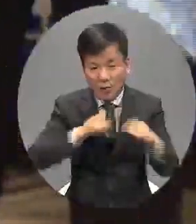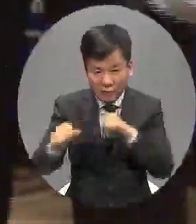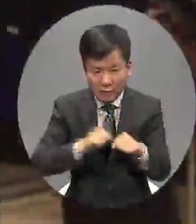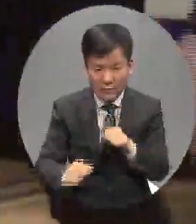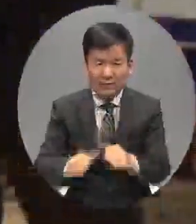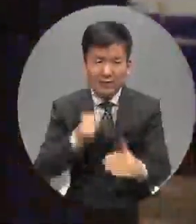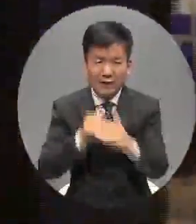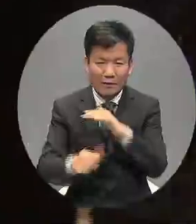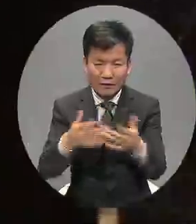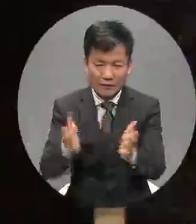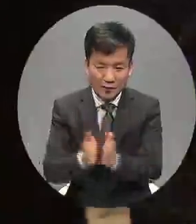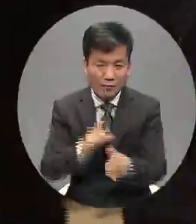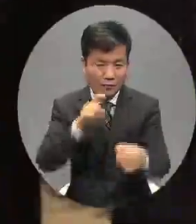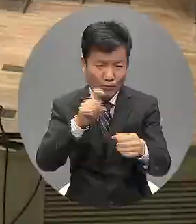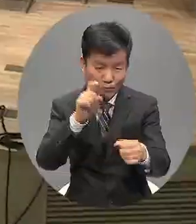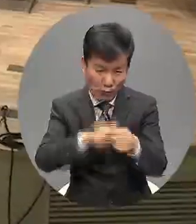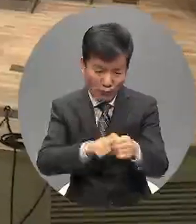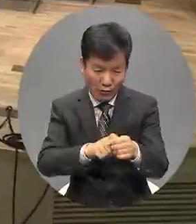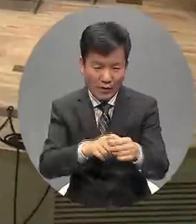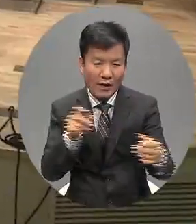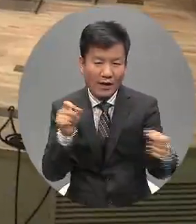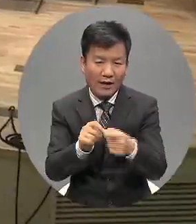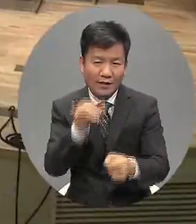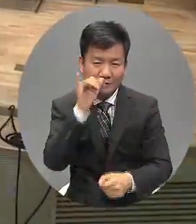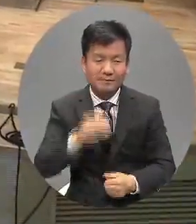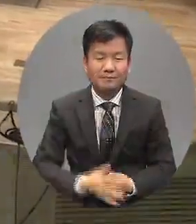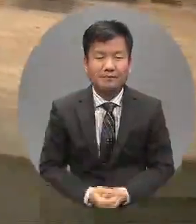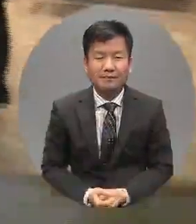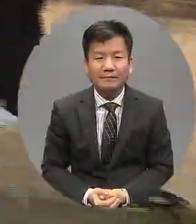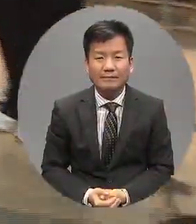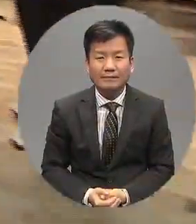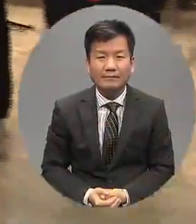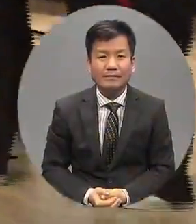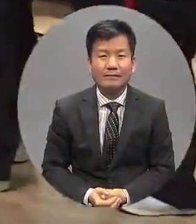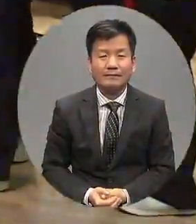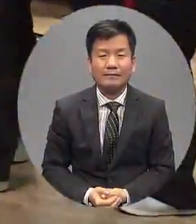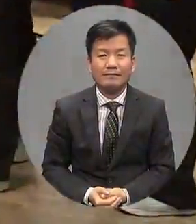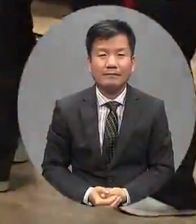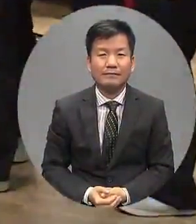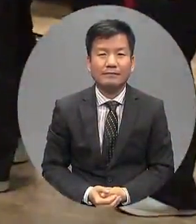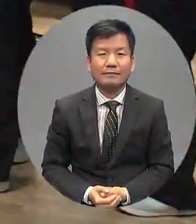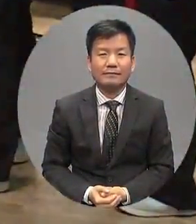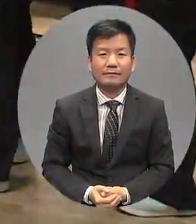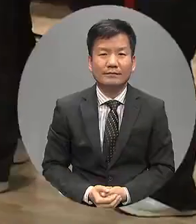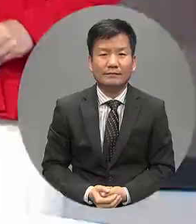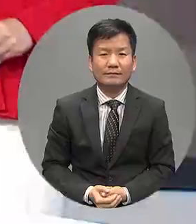활약은 대표팀 목표와 직결돼 있습니다. MBC 뉴스 이승준입니다.